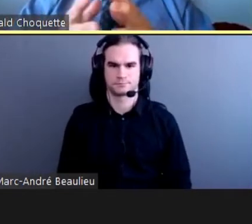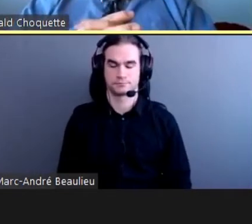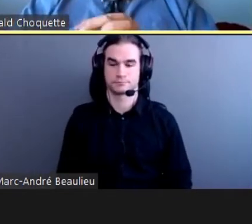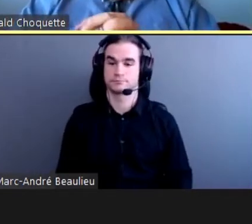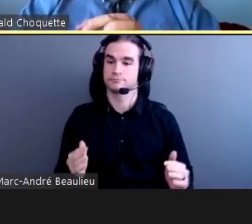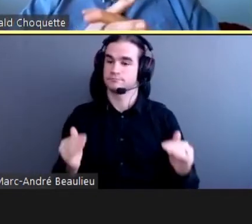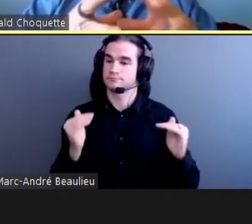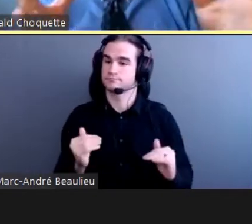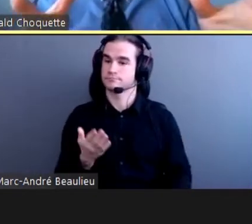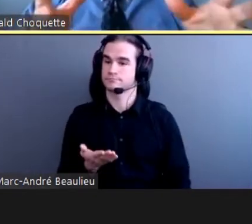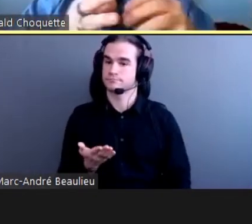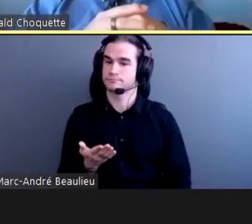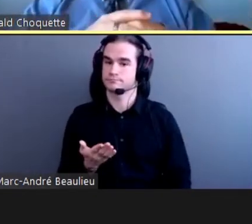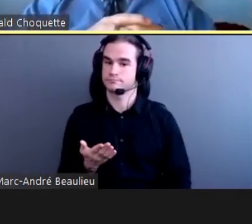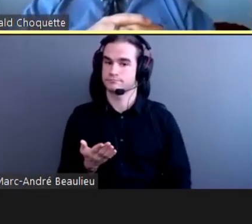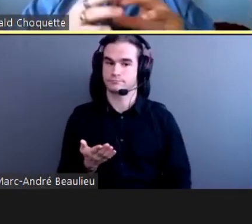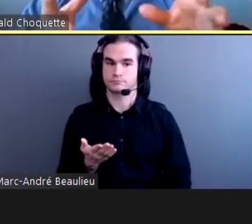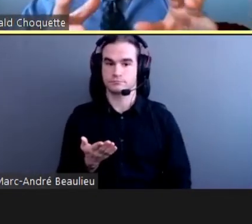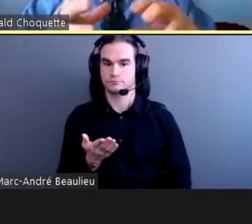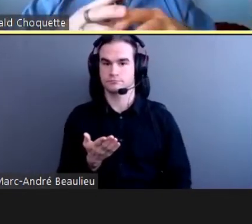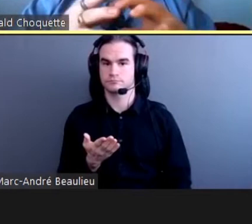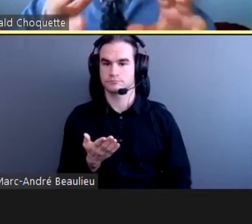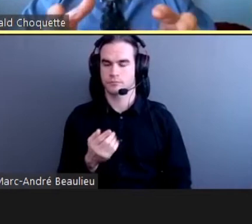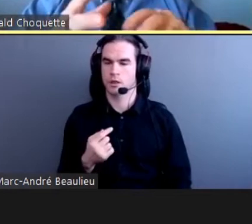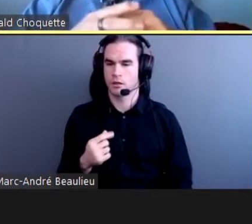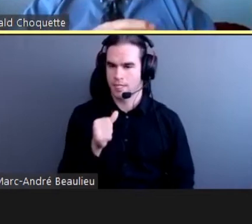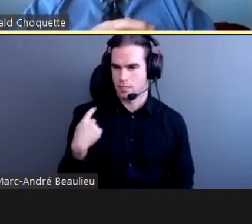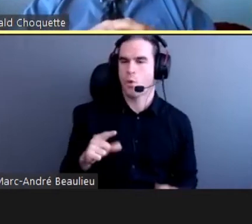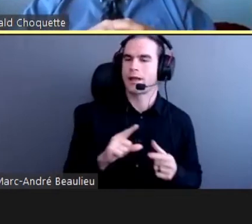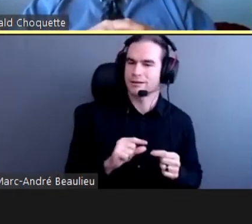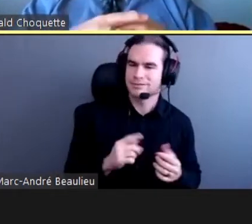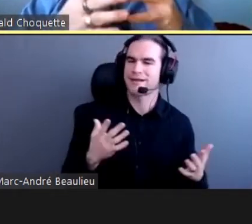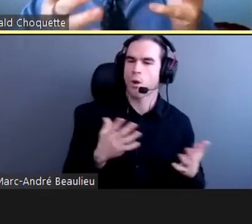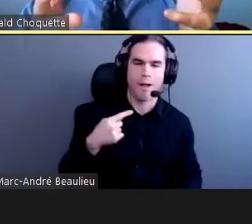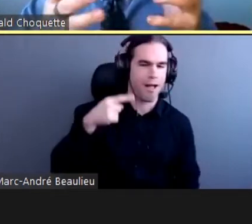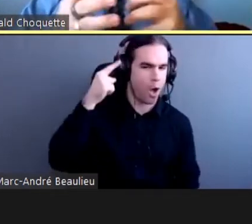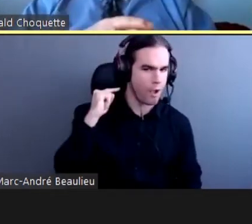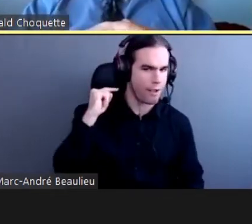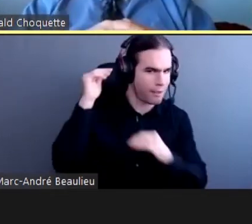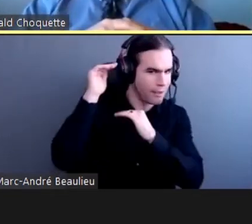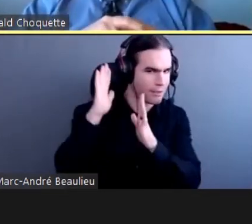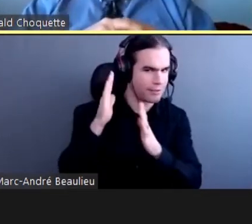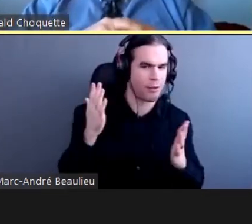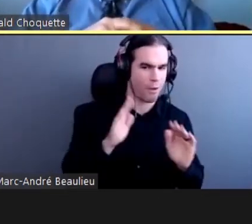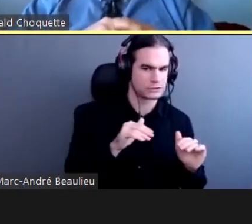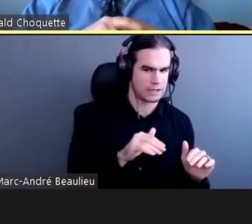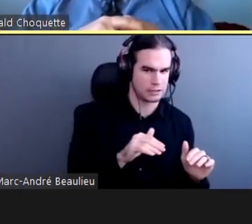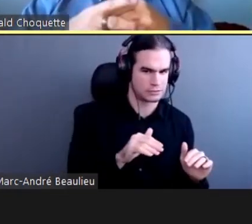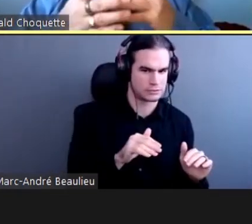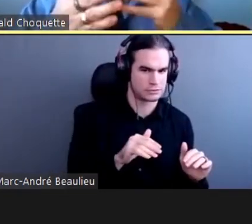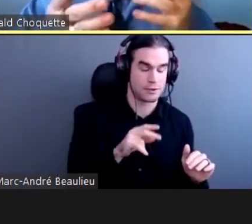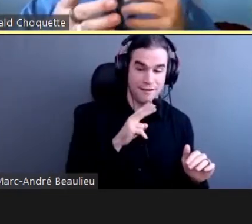Bon, ça, je vous ai expliqué c'est quoi une oreille, c'est quoi les conséquences. C'est sûr, la première